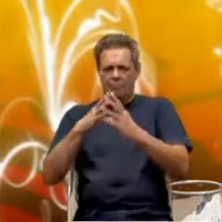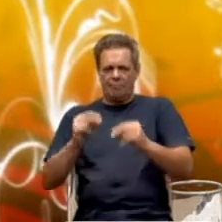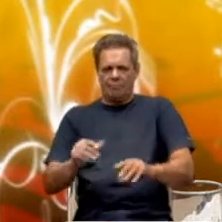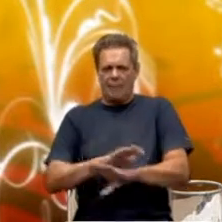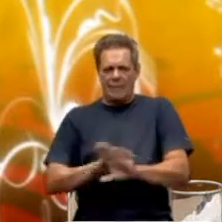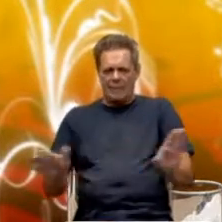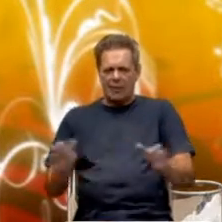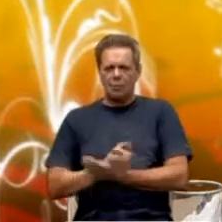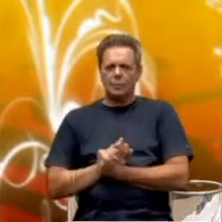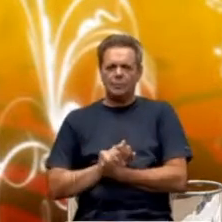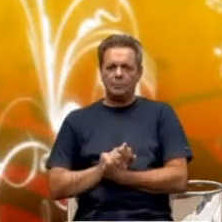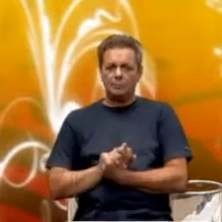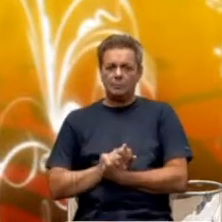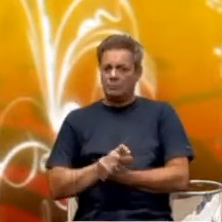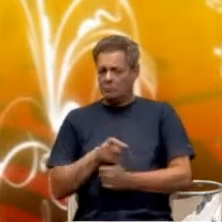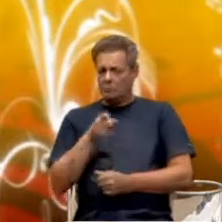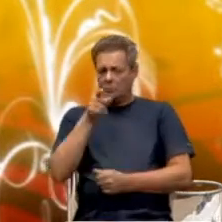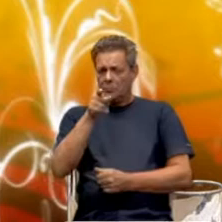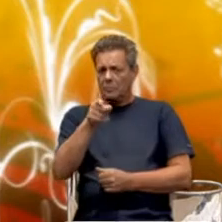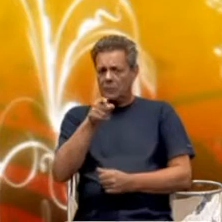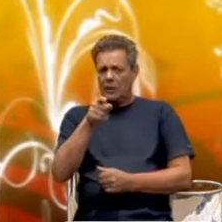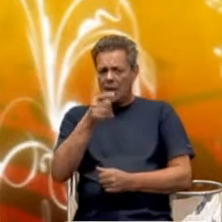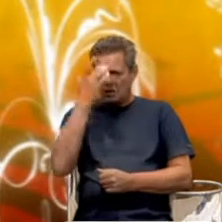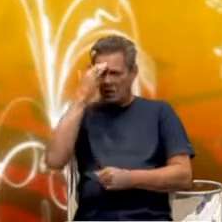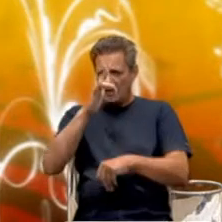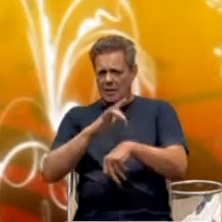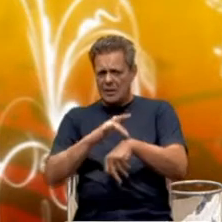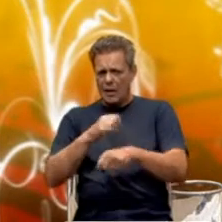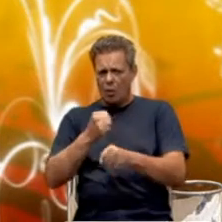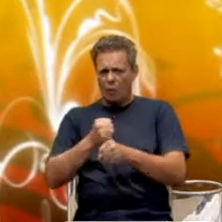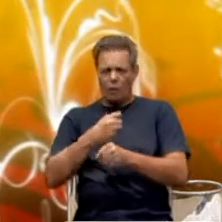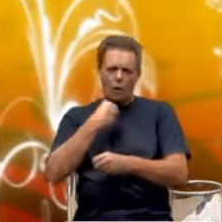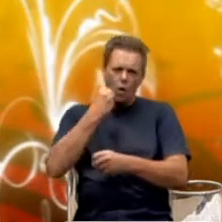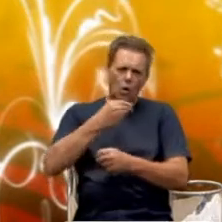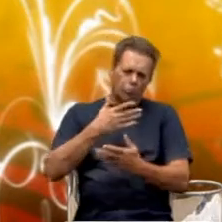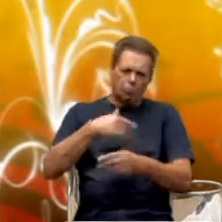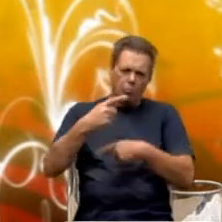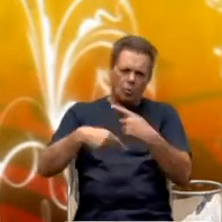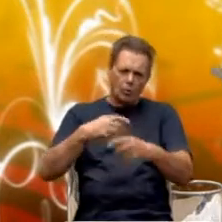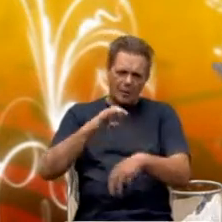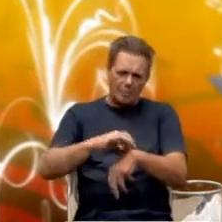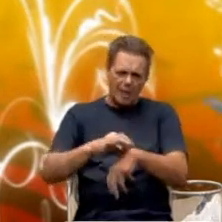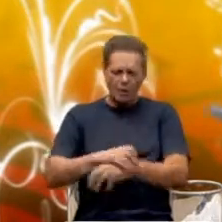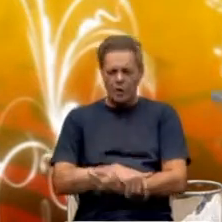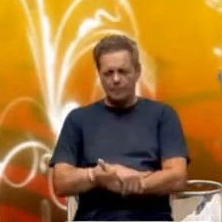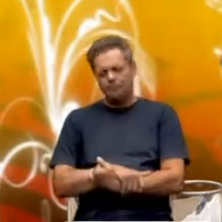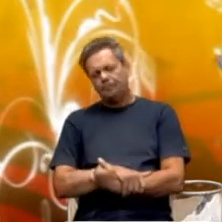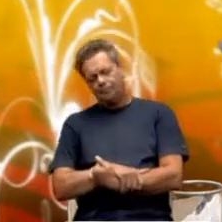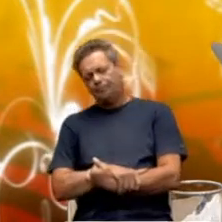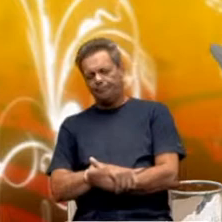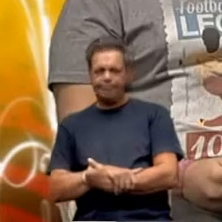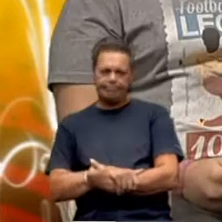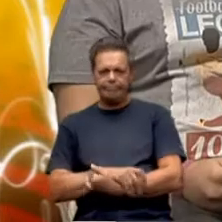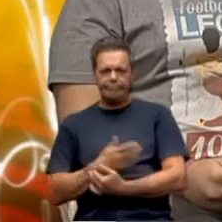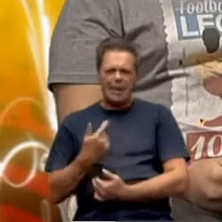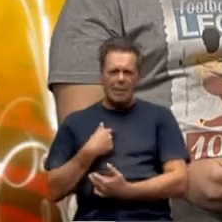radionicu imali. Da li ste to baš ciljano govorili o posljedicama liječenja ili? Pa pričali smo, odnosno isto